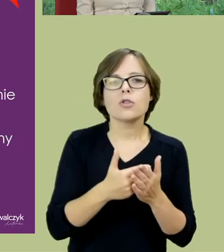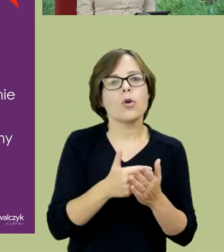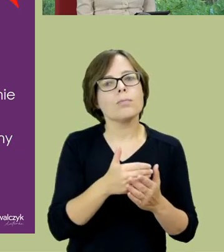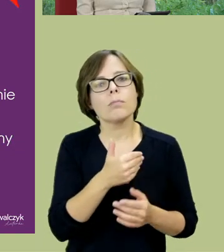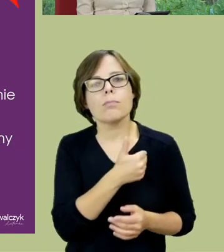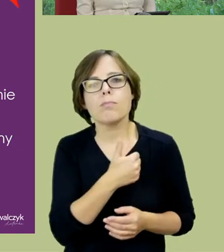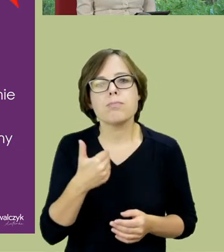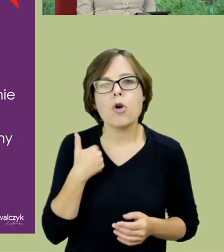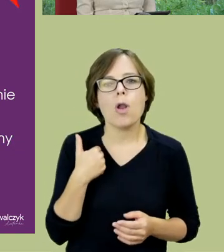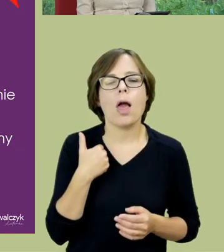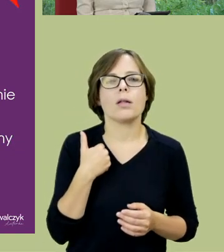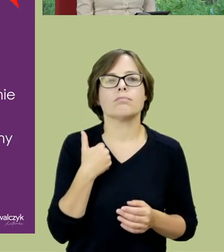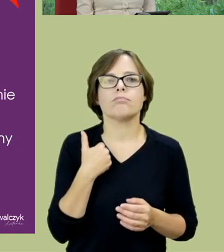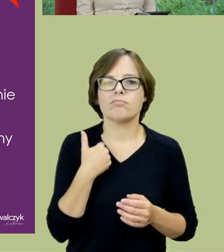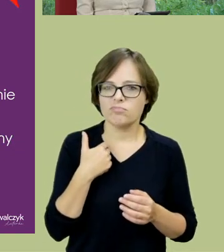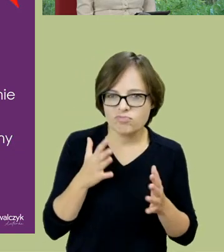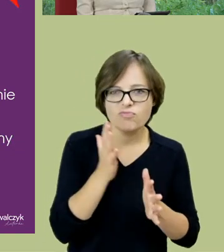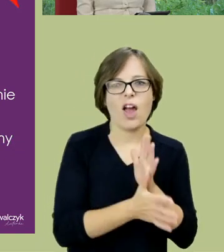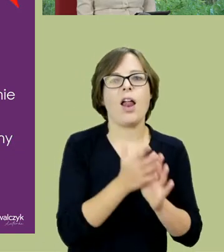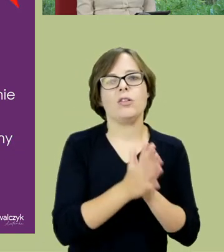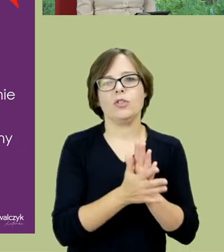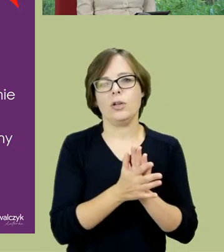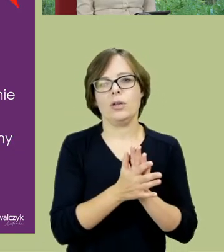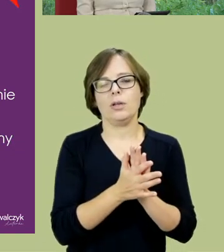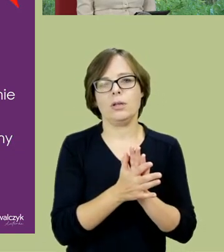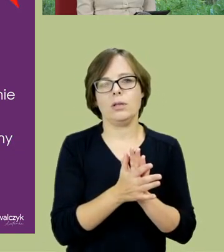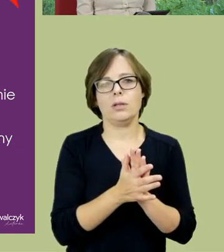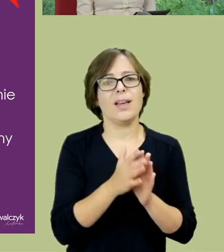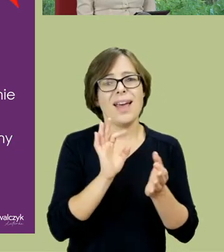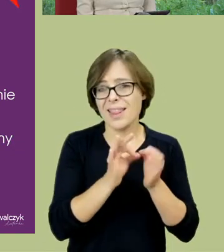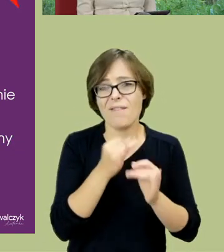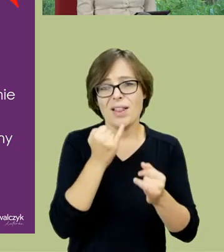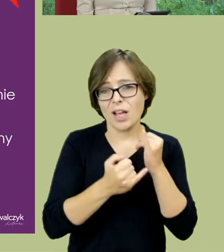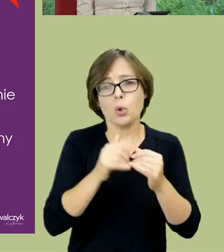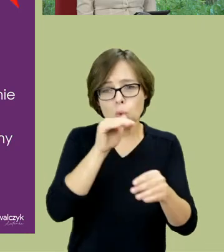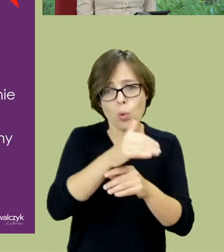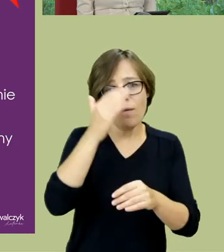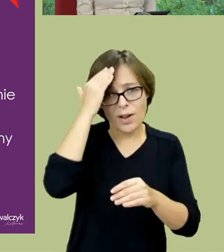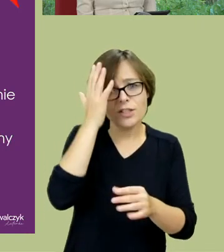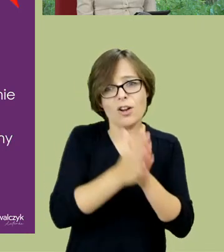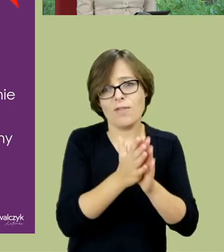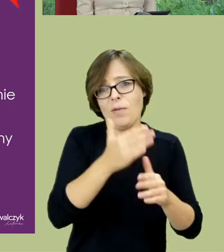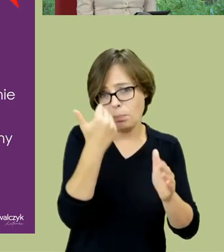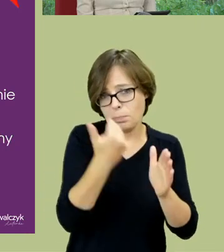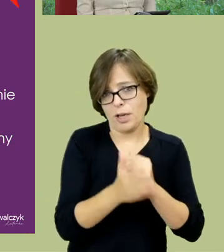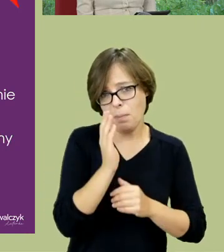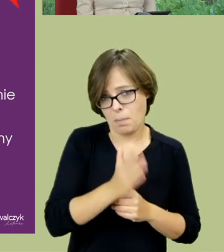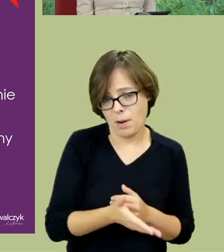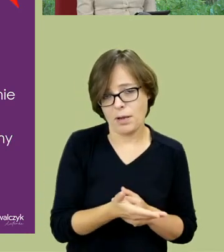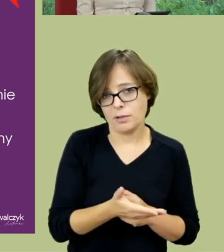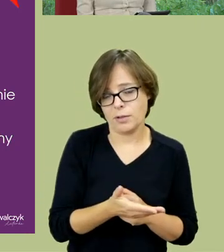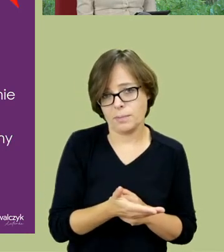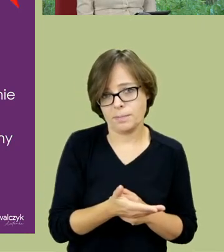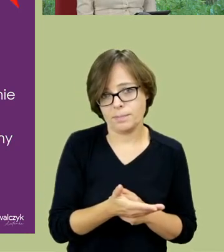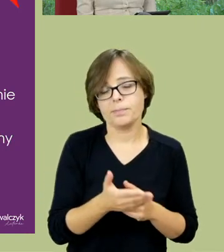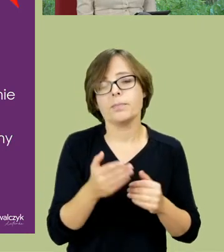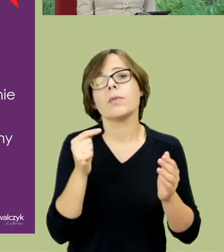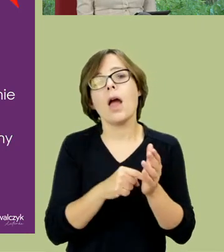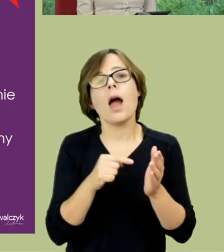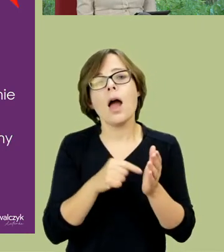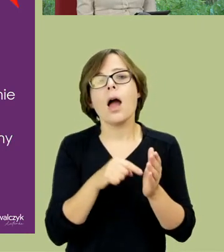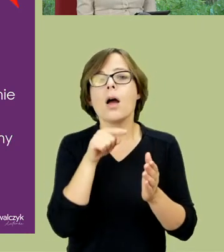w walki zbrojne, często skazane z góry na klęskę, jest figura Matki